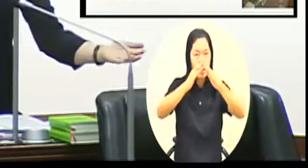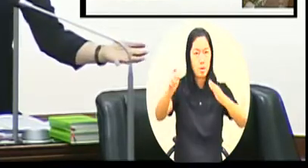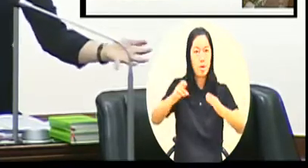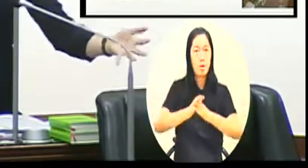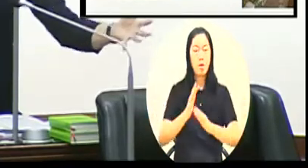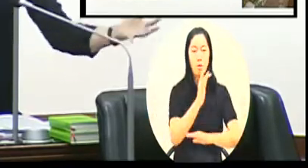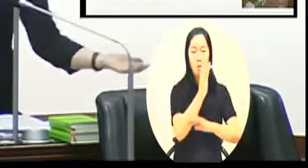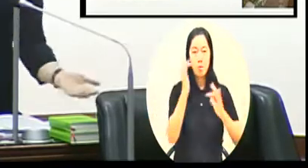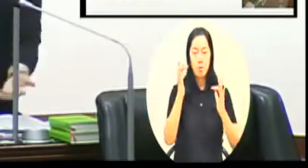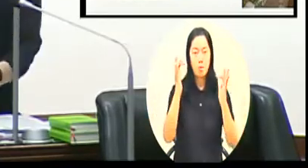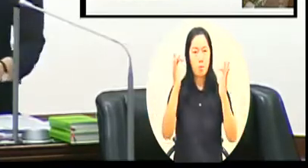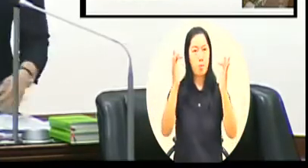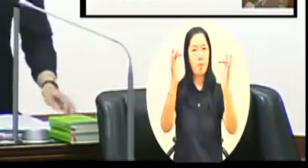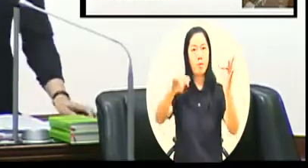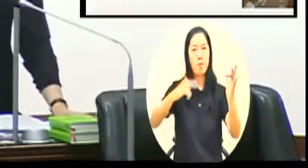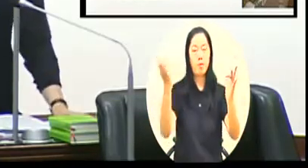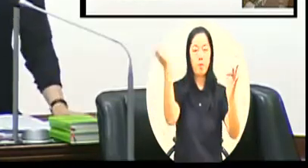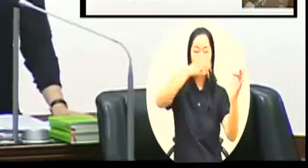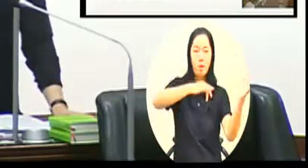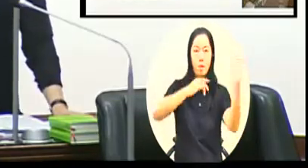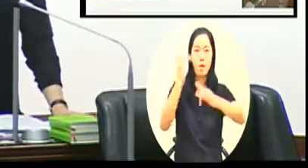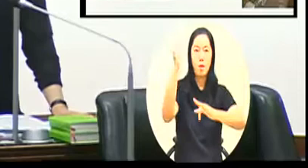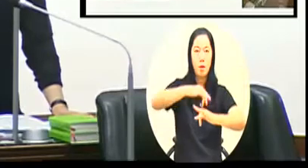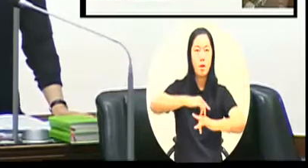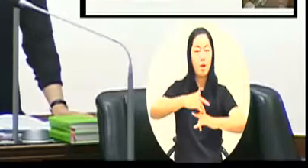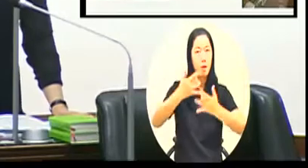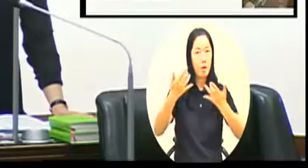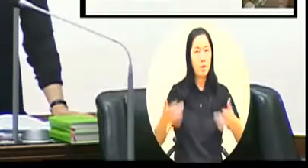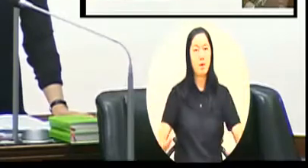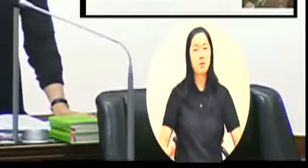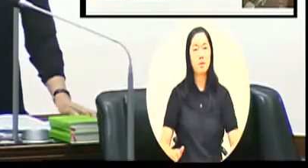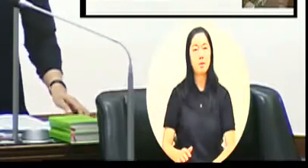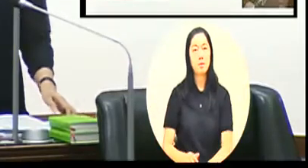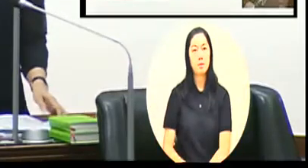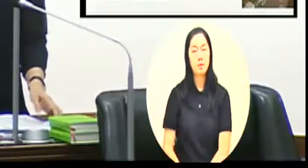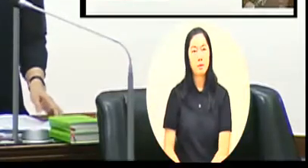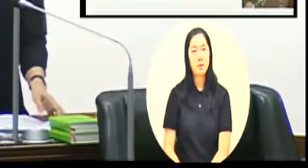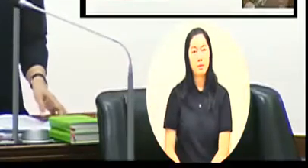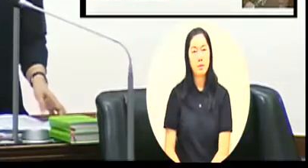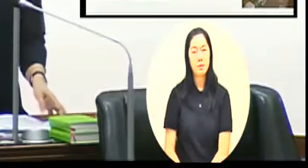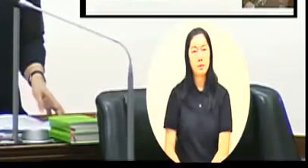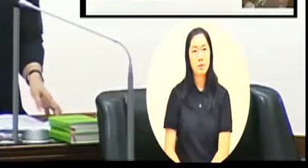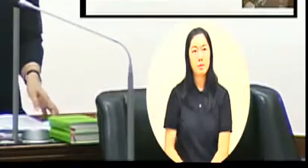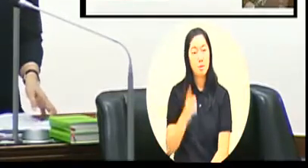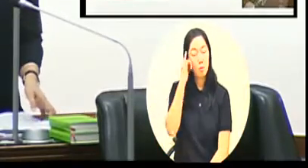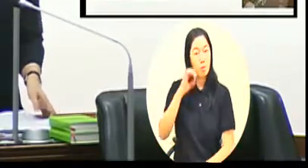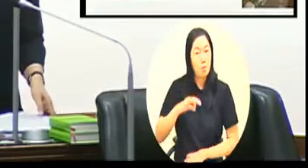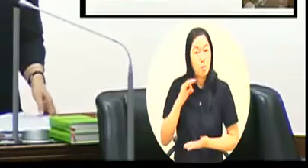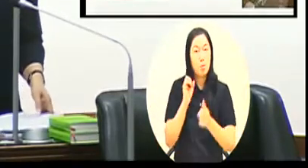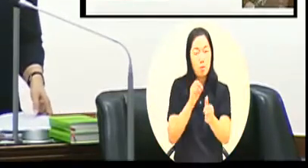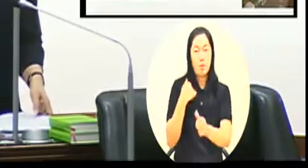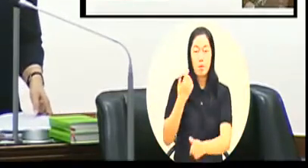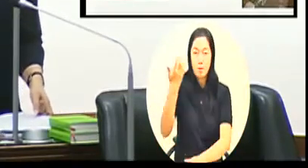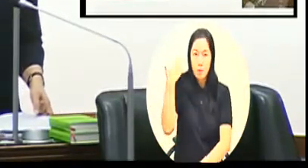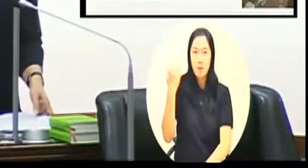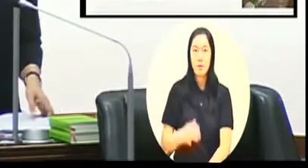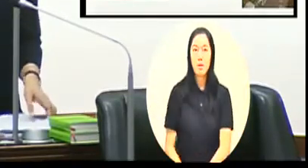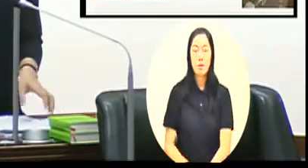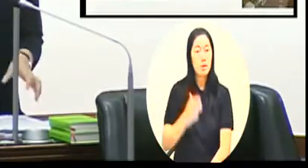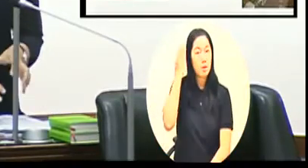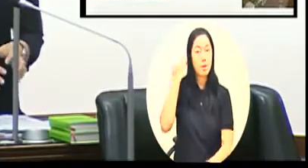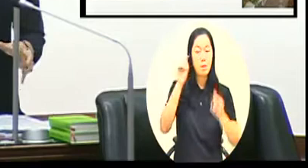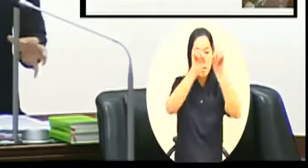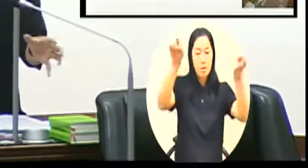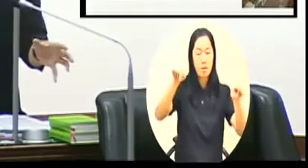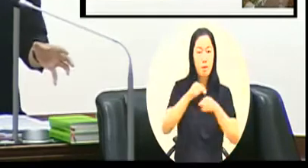树真的是被吹损的非常非常的严重。那我要建议，因为早期黑板树跟榕树它是